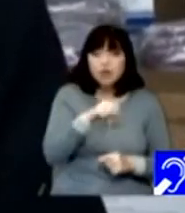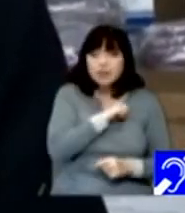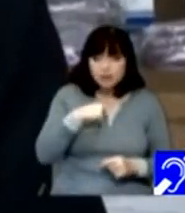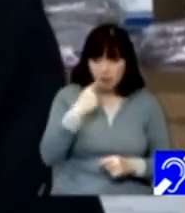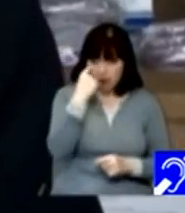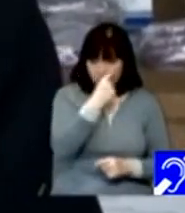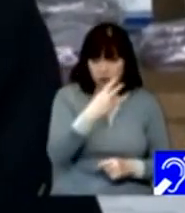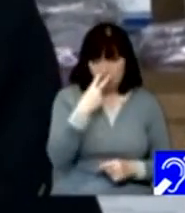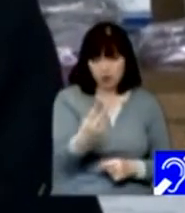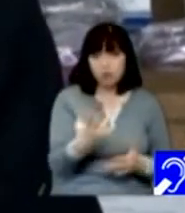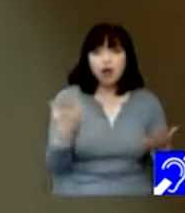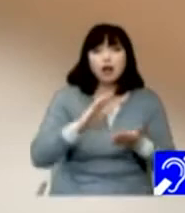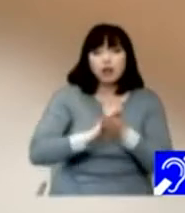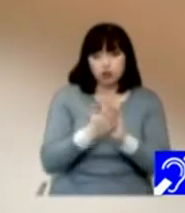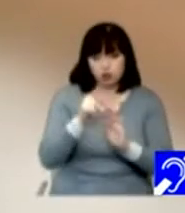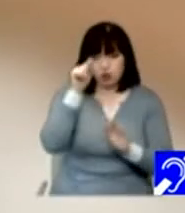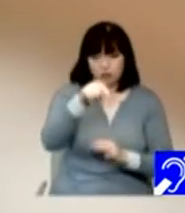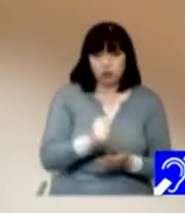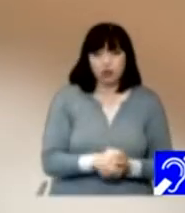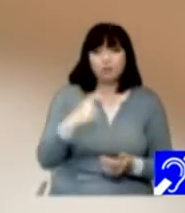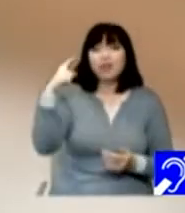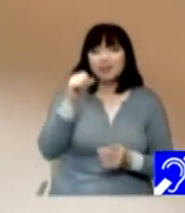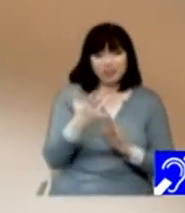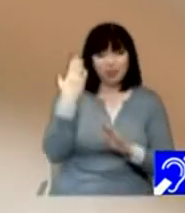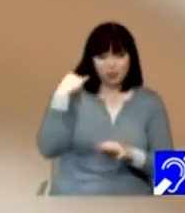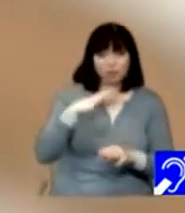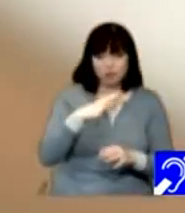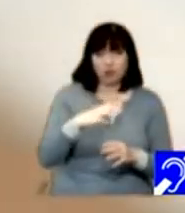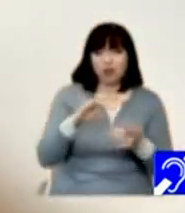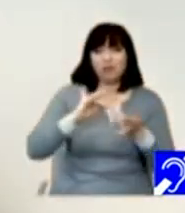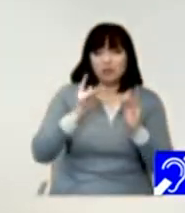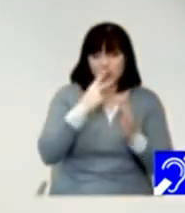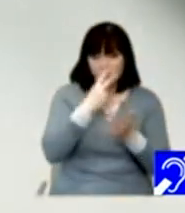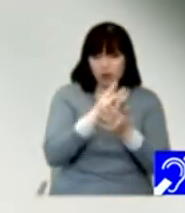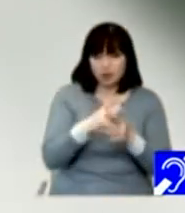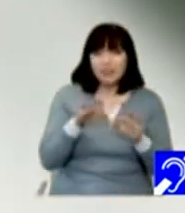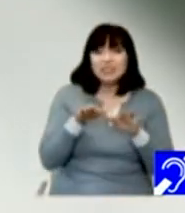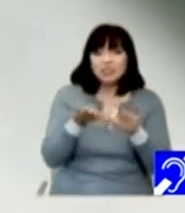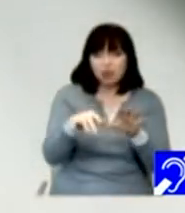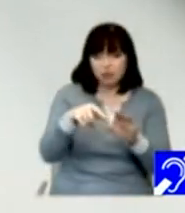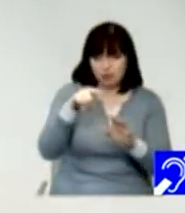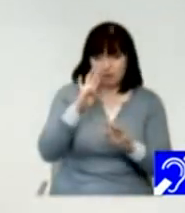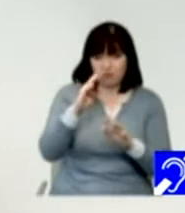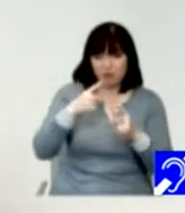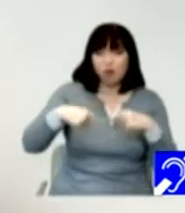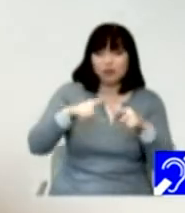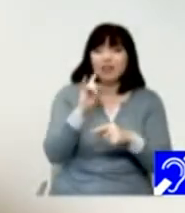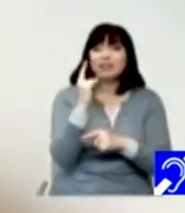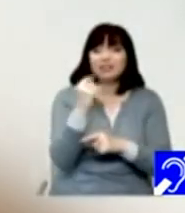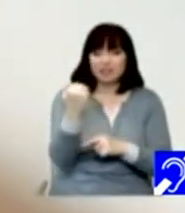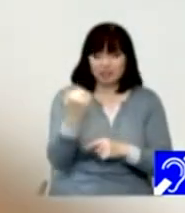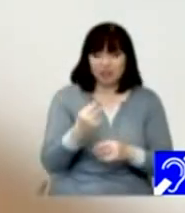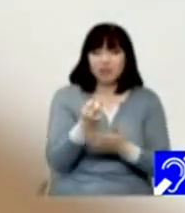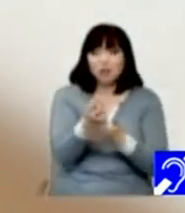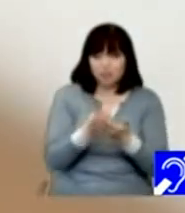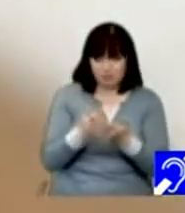mei care este situația acolo. Săptămâna trecută, pe rețelele sociale au apărut imagini cu gândaci în saloanele secției de pediatrie a